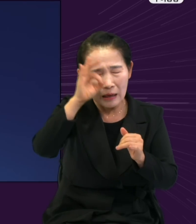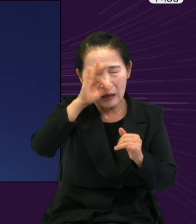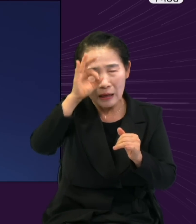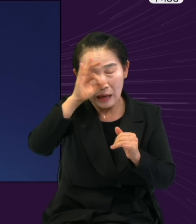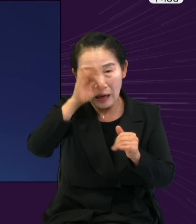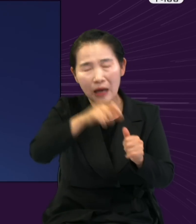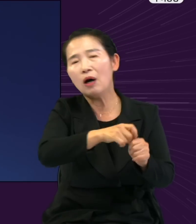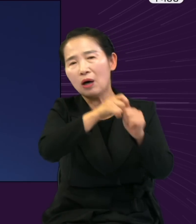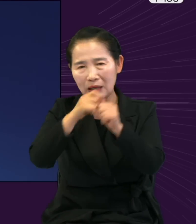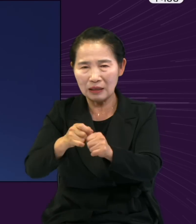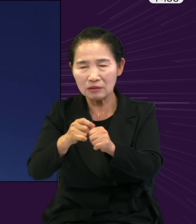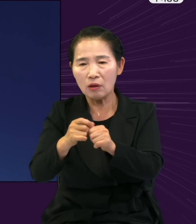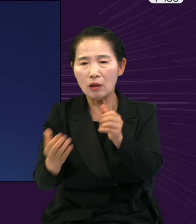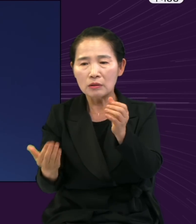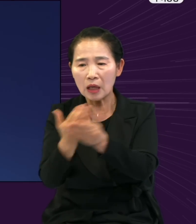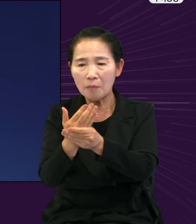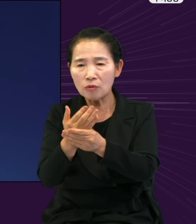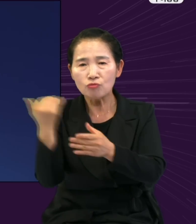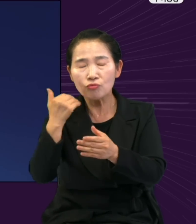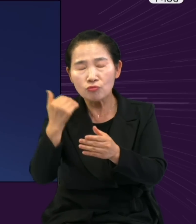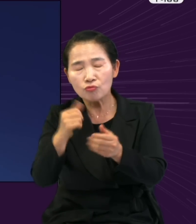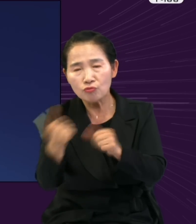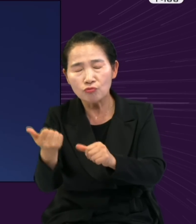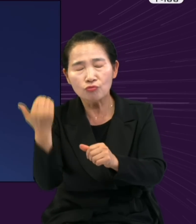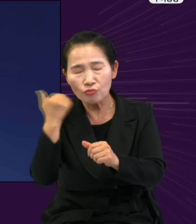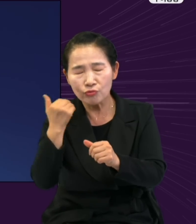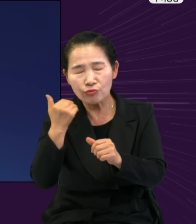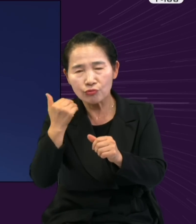너무 어려웠다고 합니다.